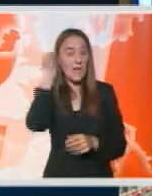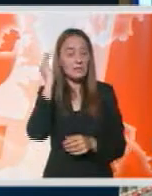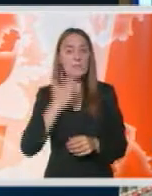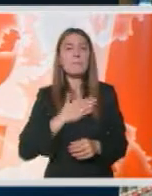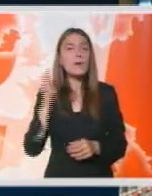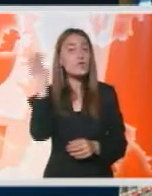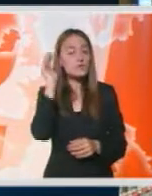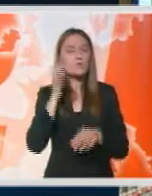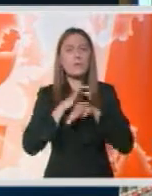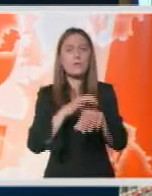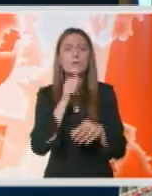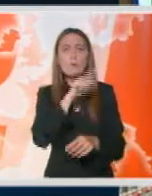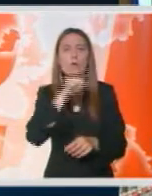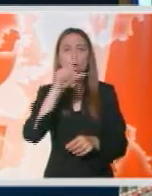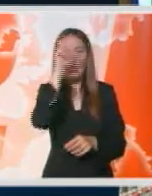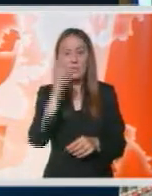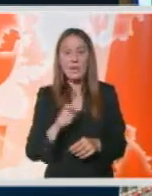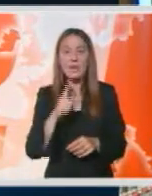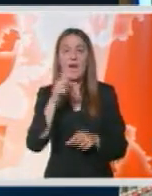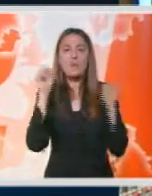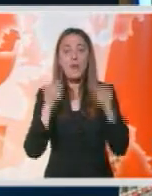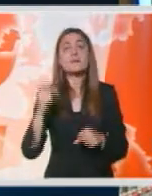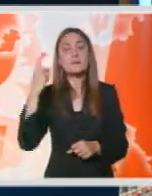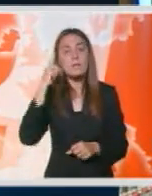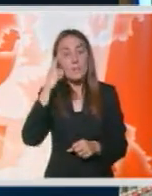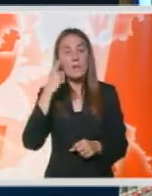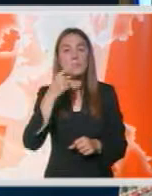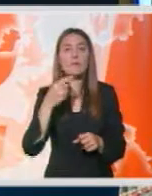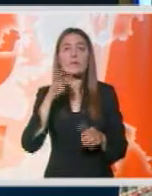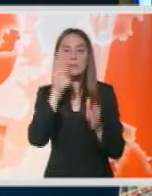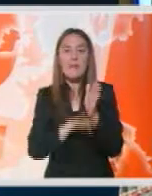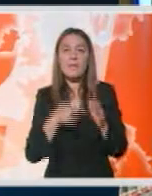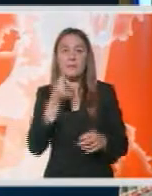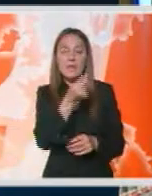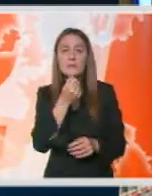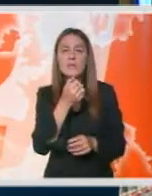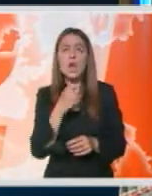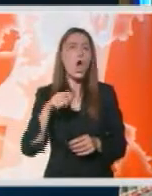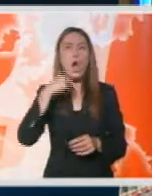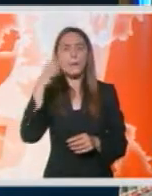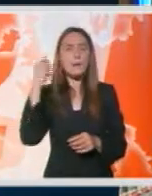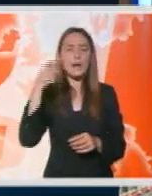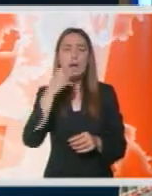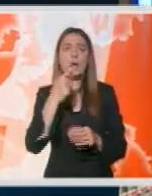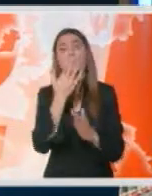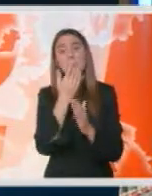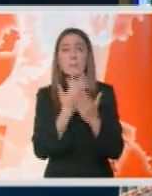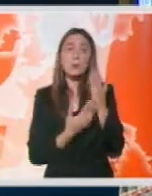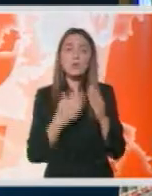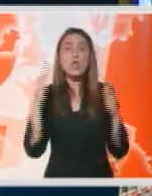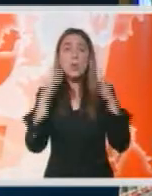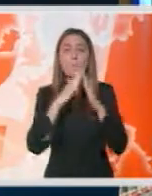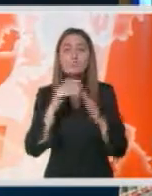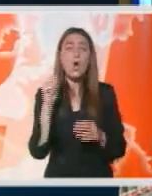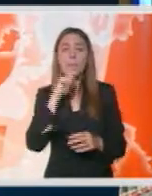Naše slušalce vodimo i do Italije, gde vlasti nameravaju da smanje finansiranje opera, jer procenjuju da operske kuće